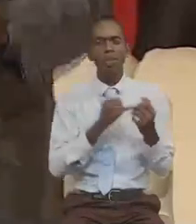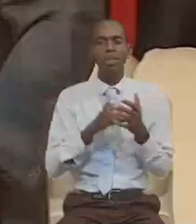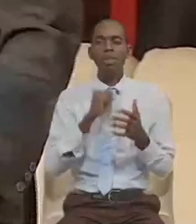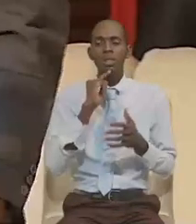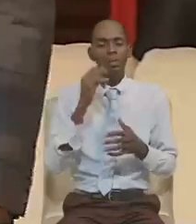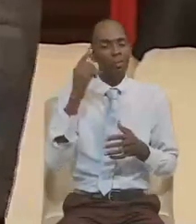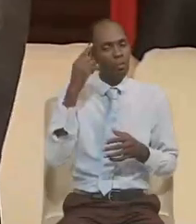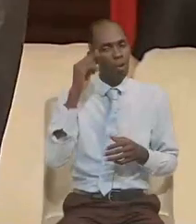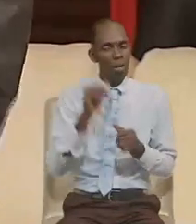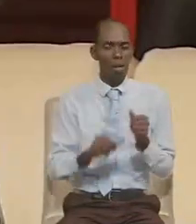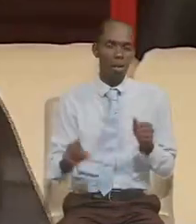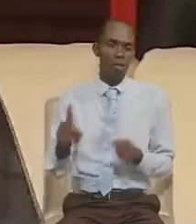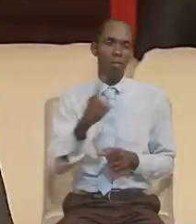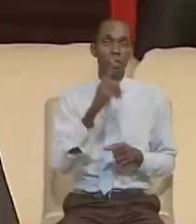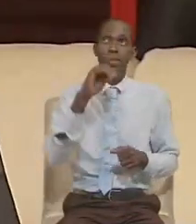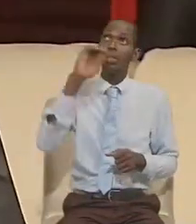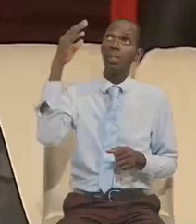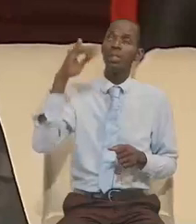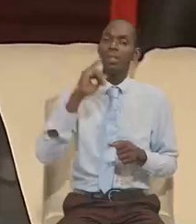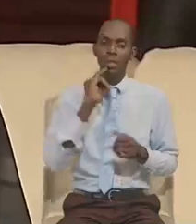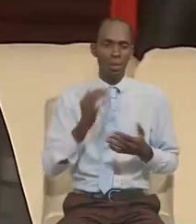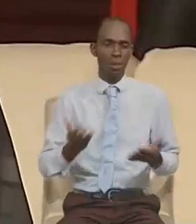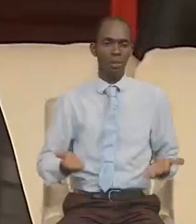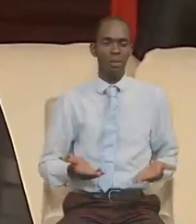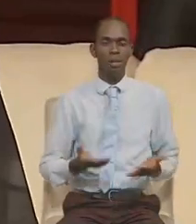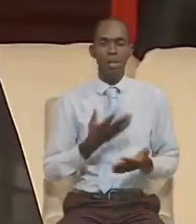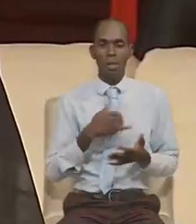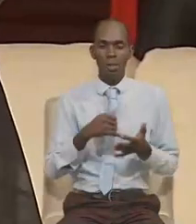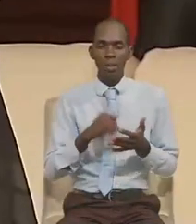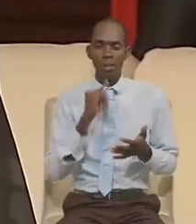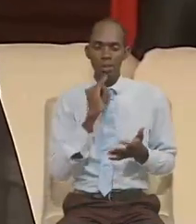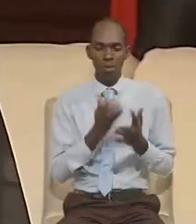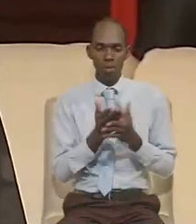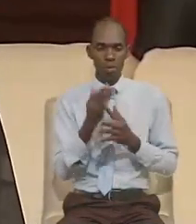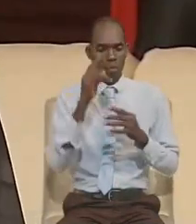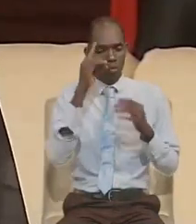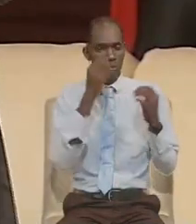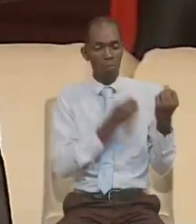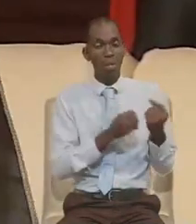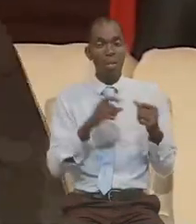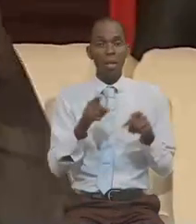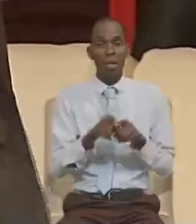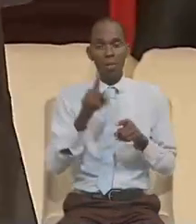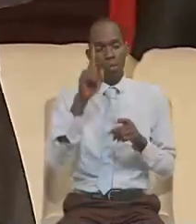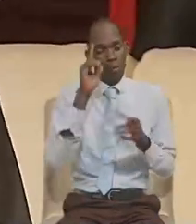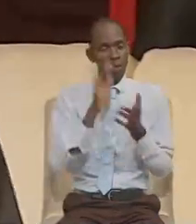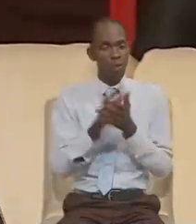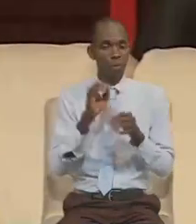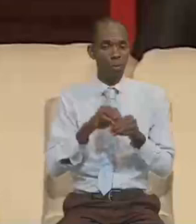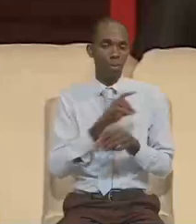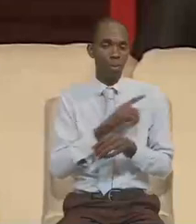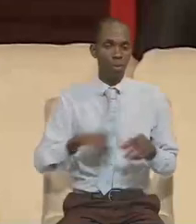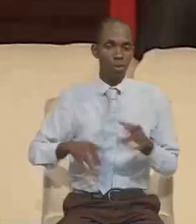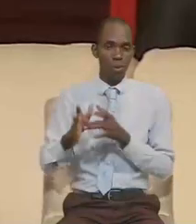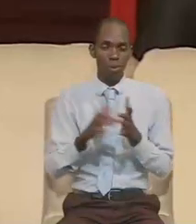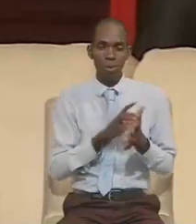Dieu est disponible et aidée. C'est par la foi. Quand vous croyez au Seigneur Jésus-Christ, vous vous détournez de